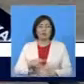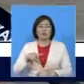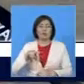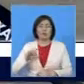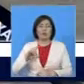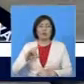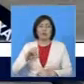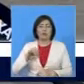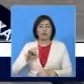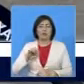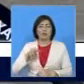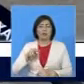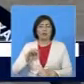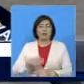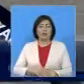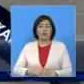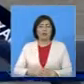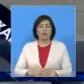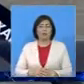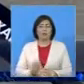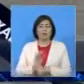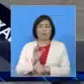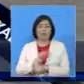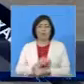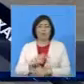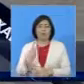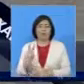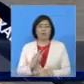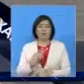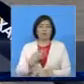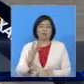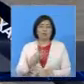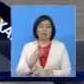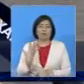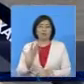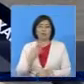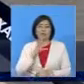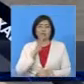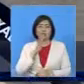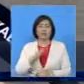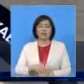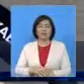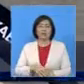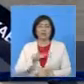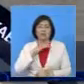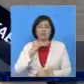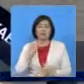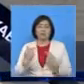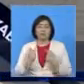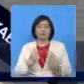ключицы поступила в больницу. Вторая пациентка 45 лет с многочисленными